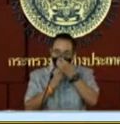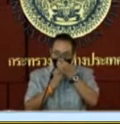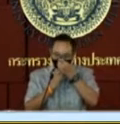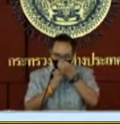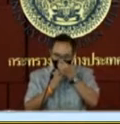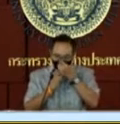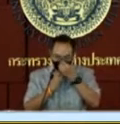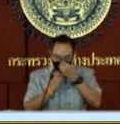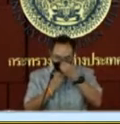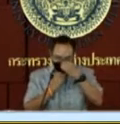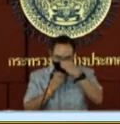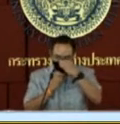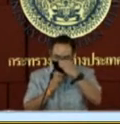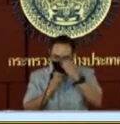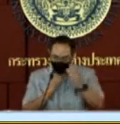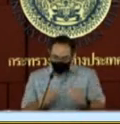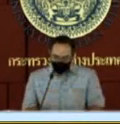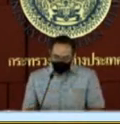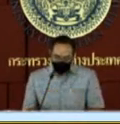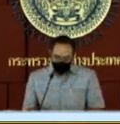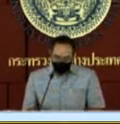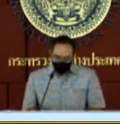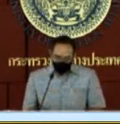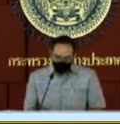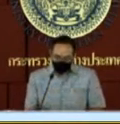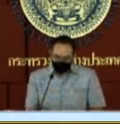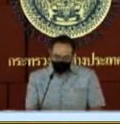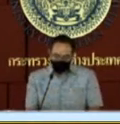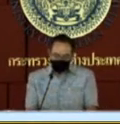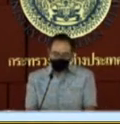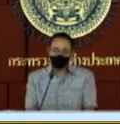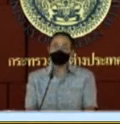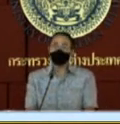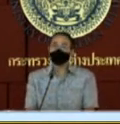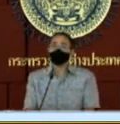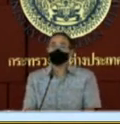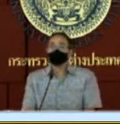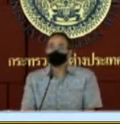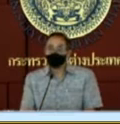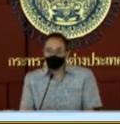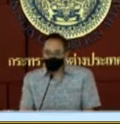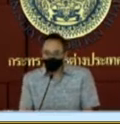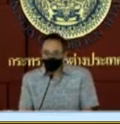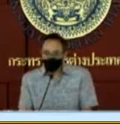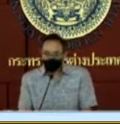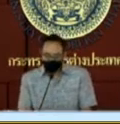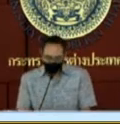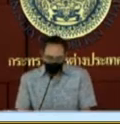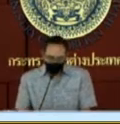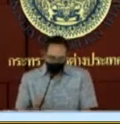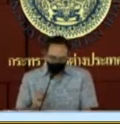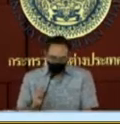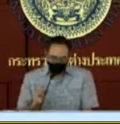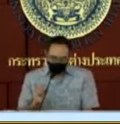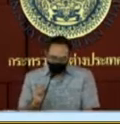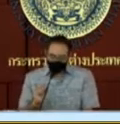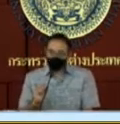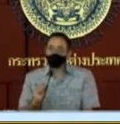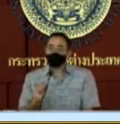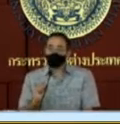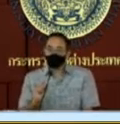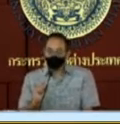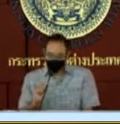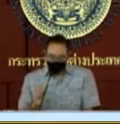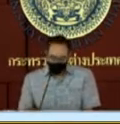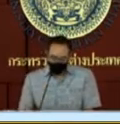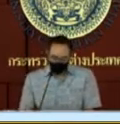ที่สุดท้ายนะครับที่นิวซีแลนด์จะเป็นเจ้าภาพจะเสร็จสิ้นในเวลาประมาณ 20:45 นาทีนะครับท่านนาย